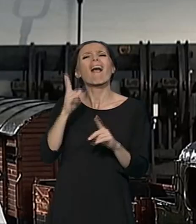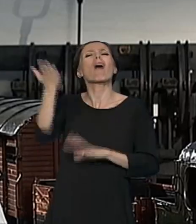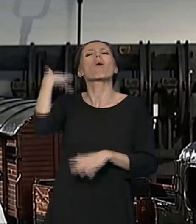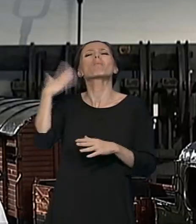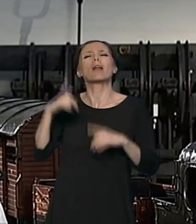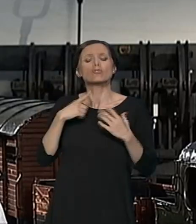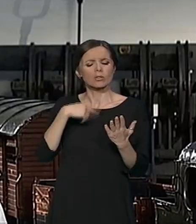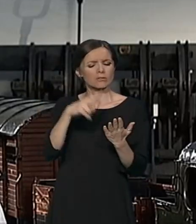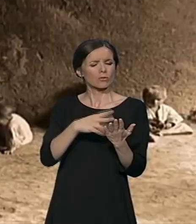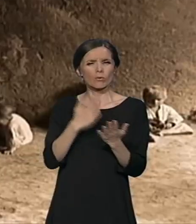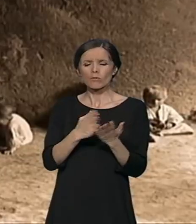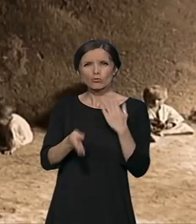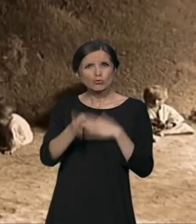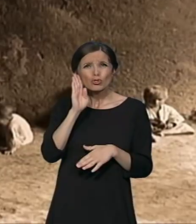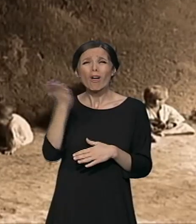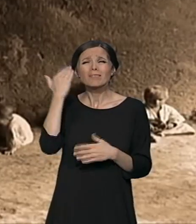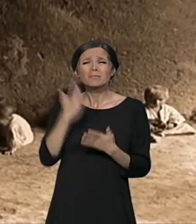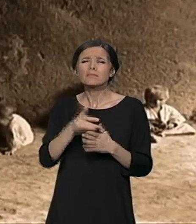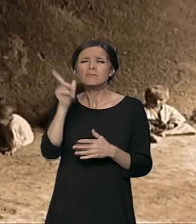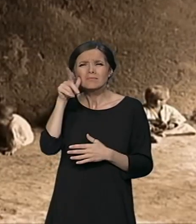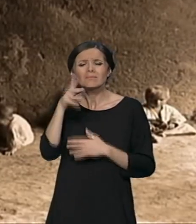zapanjuje kolika je to beda.